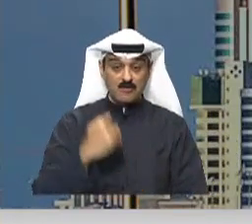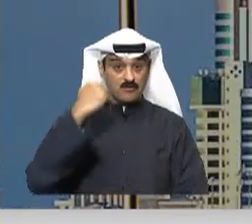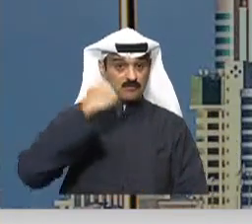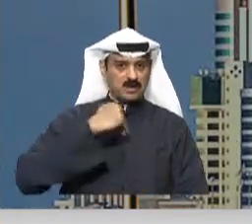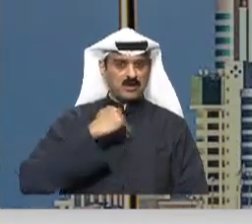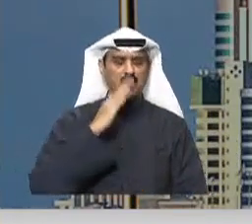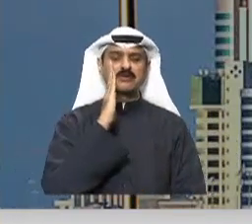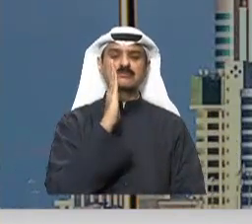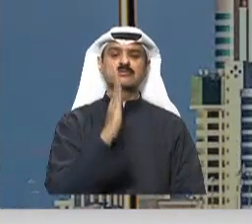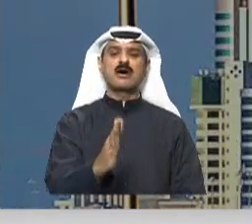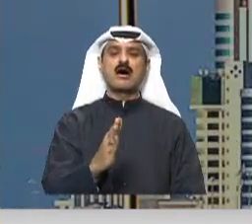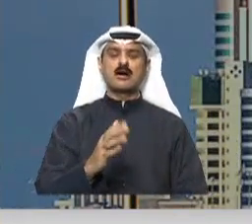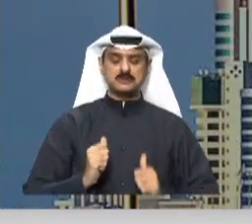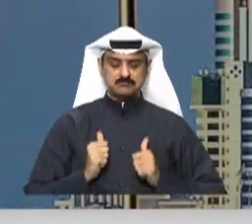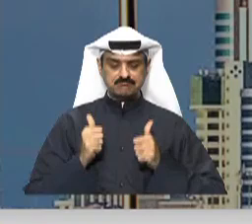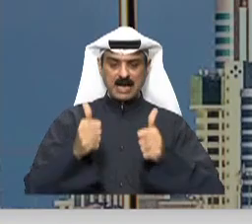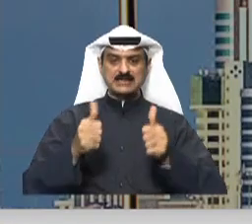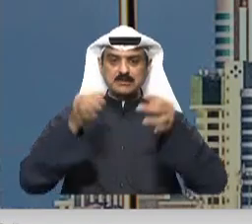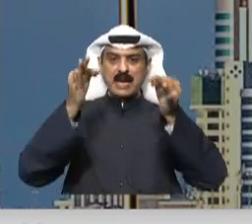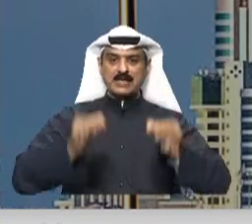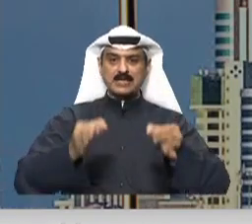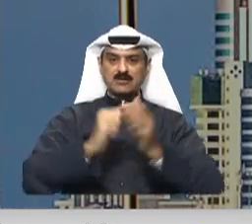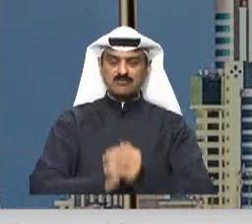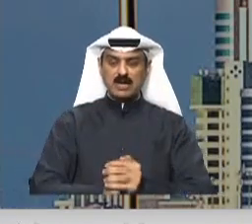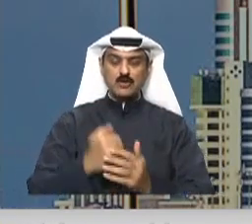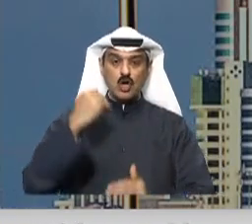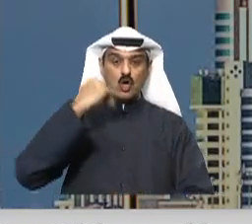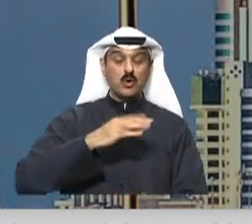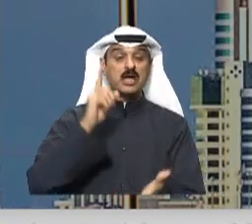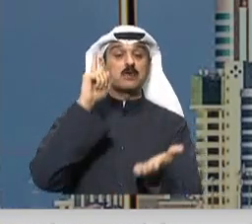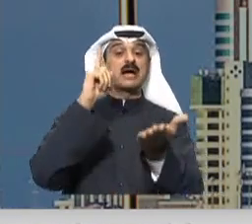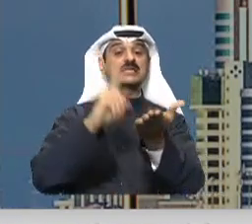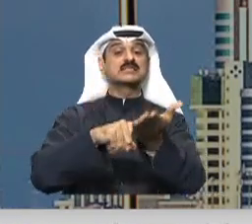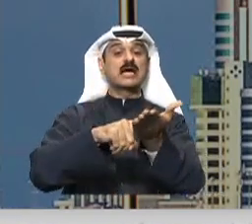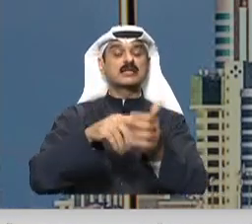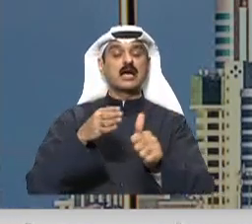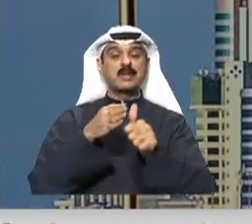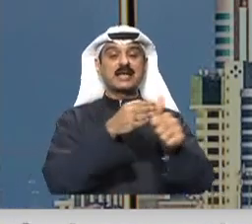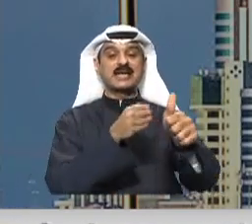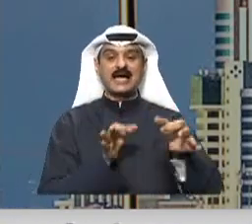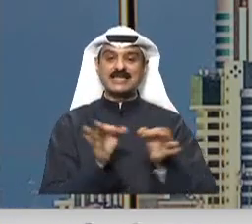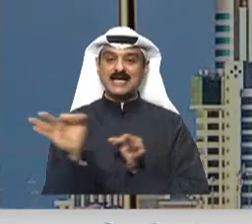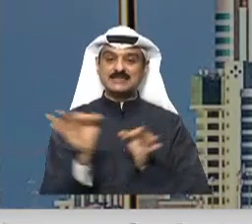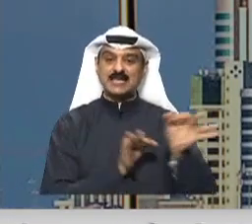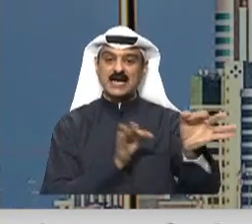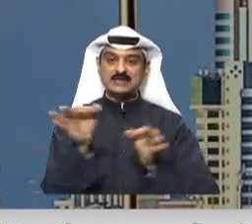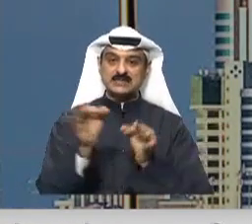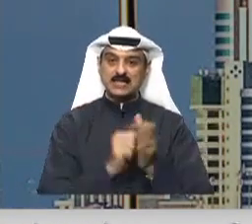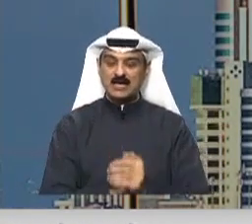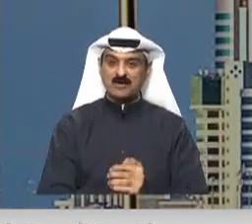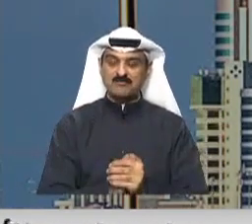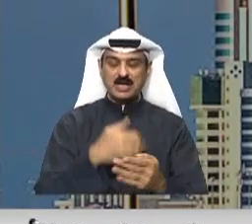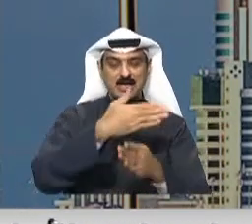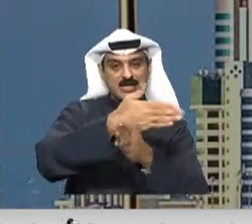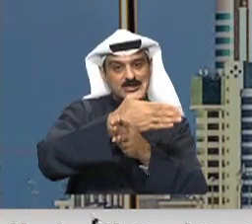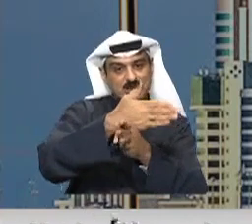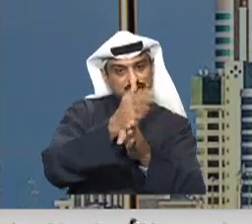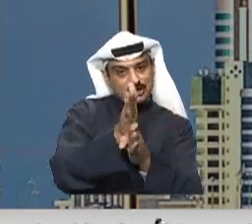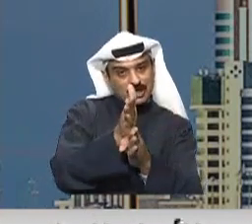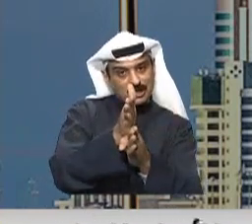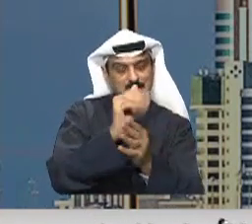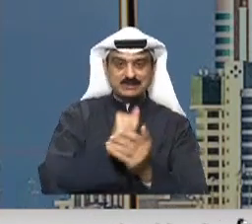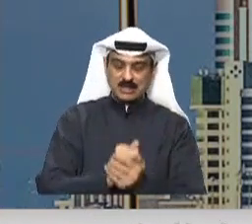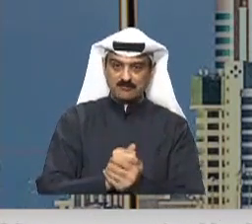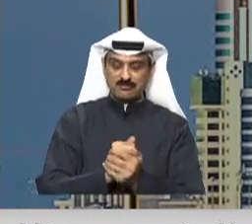خالصه وعزم اكيد ورغبه صادقه من القياده السياسيه نحو تصحيح المسار